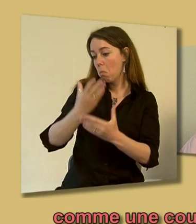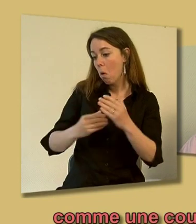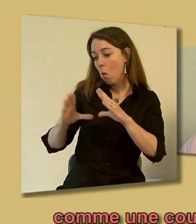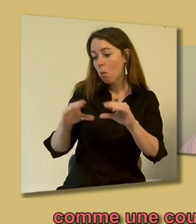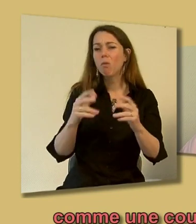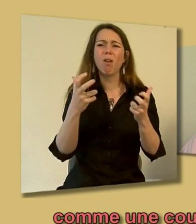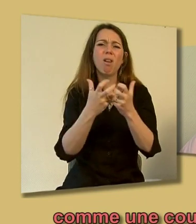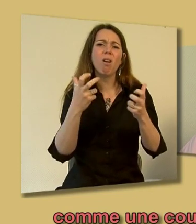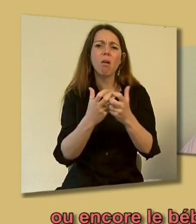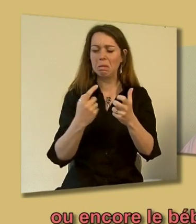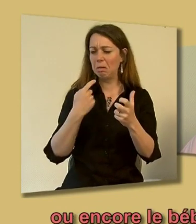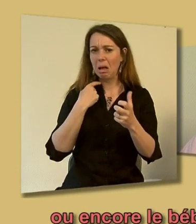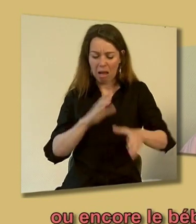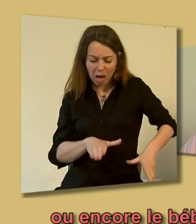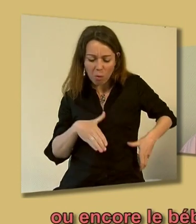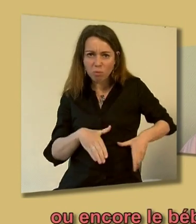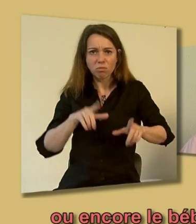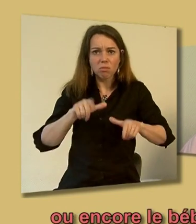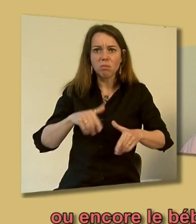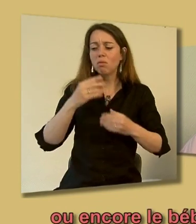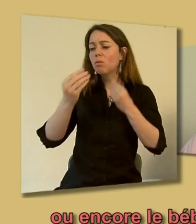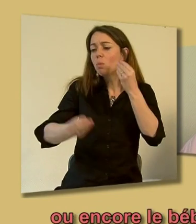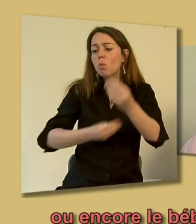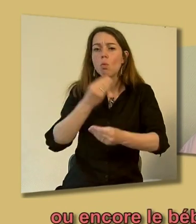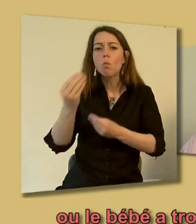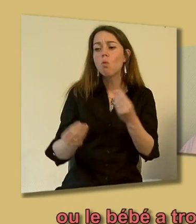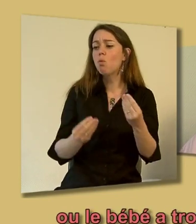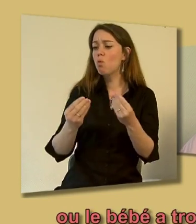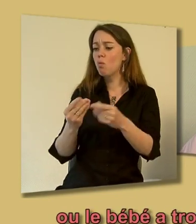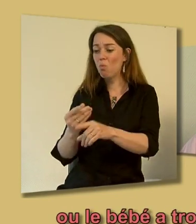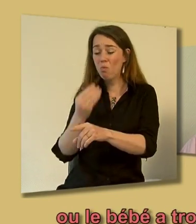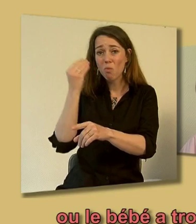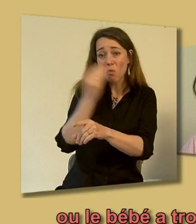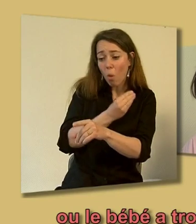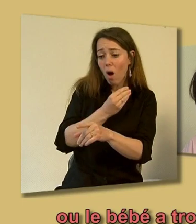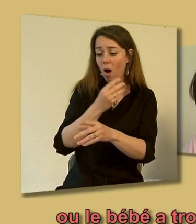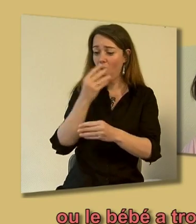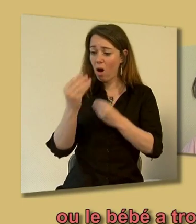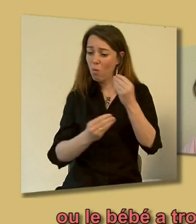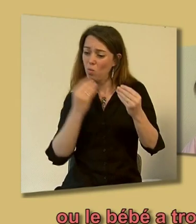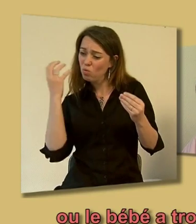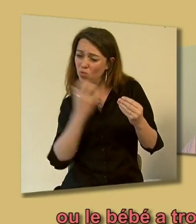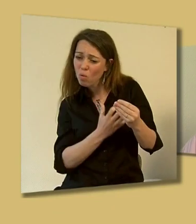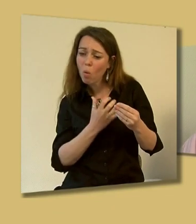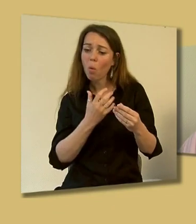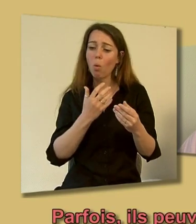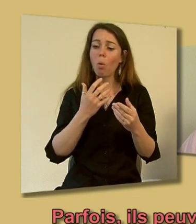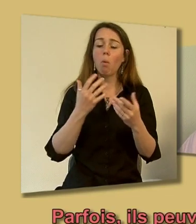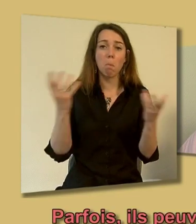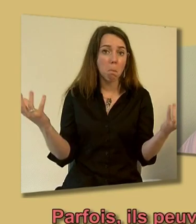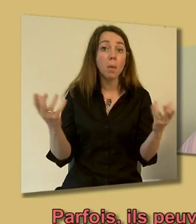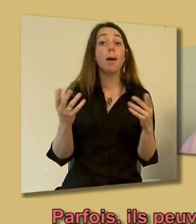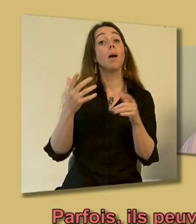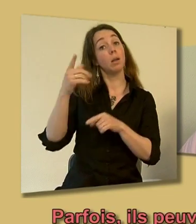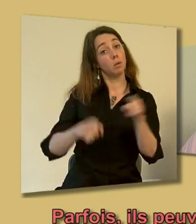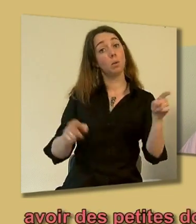comme une couche sale, ou encore le bébé a froid, ou le bébé a trop chaud. Parfois, ils